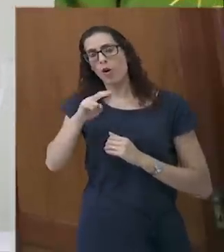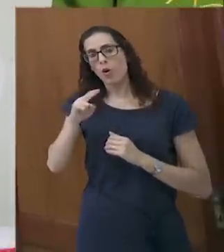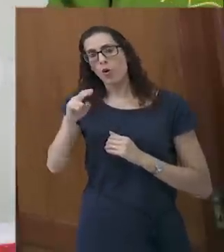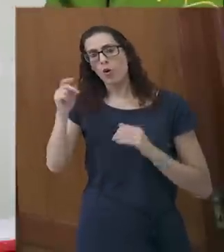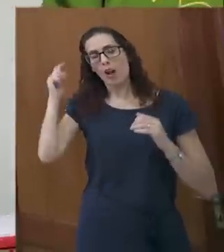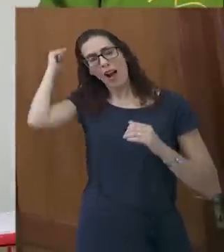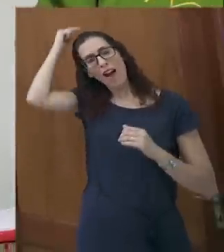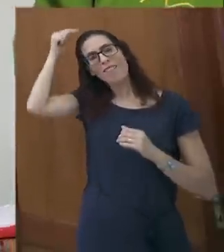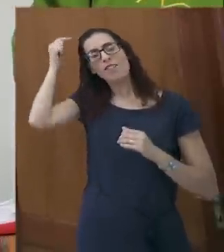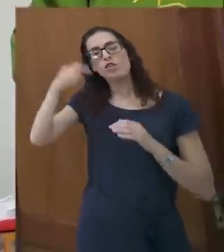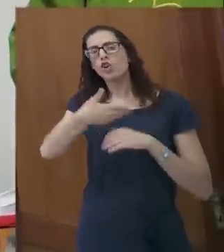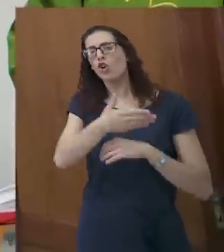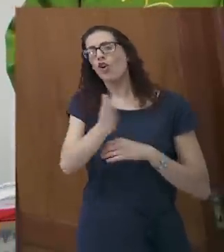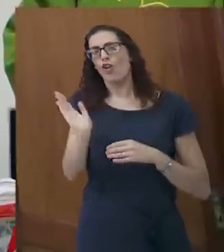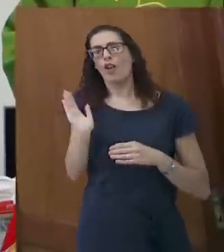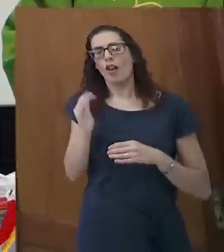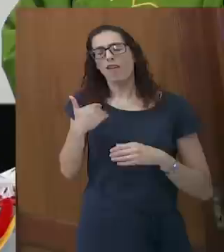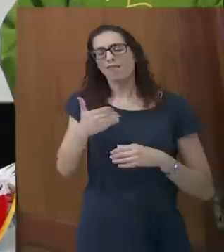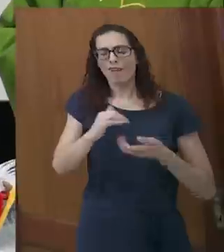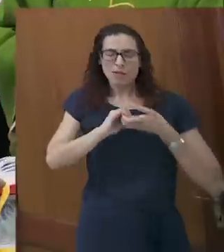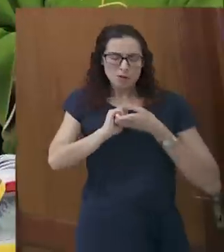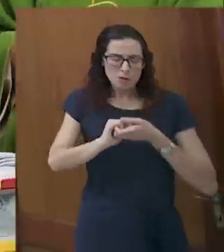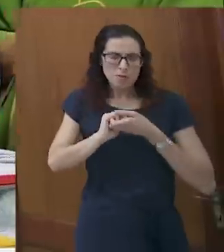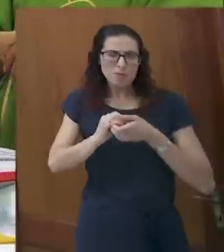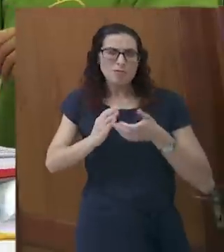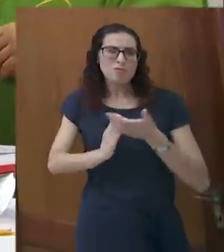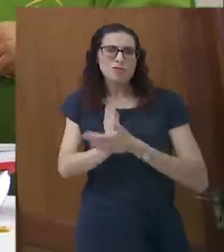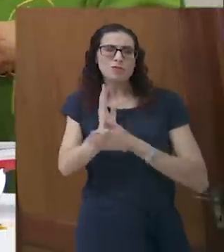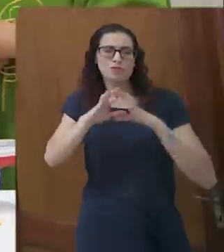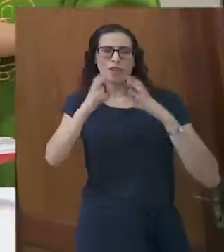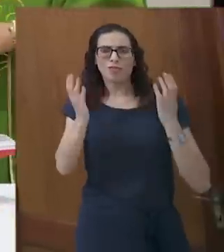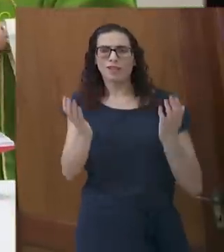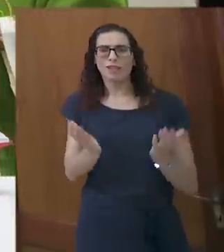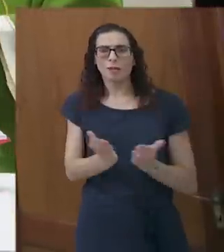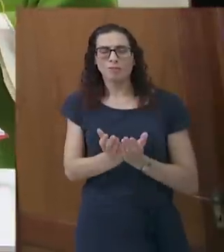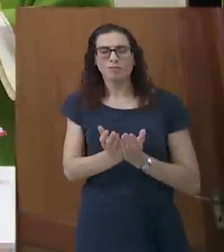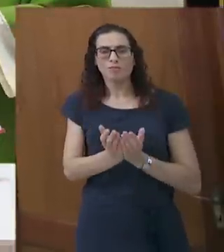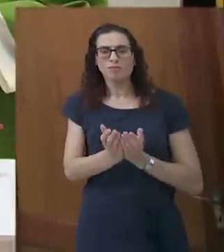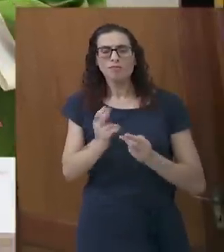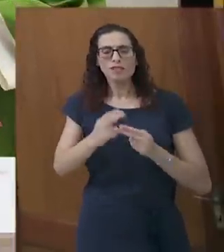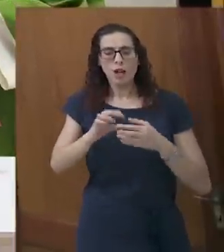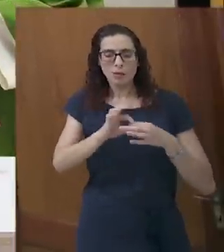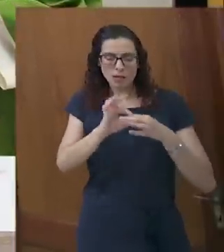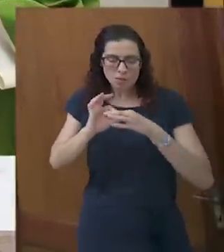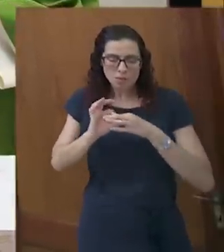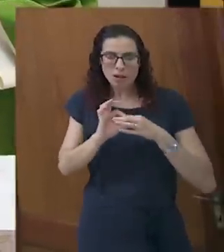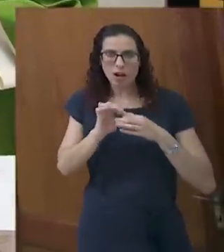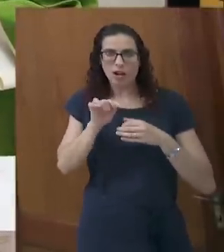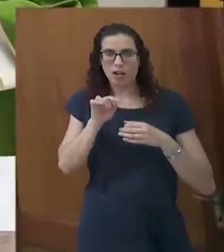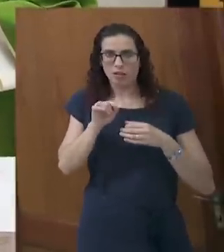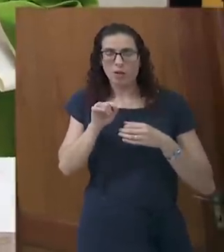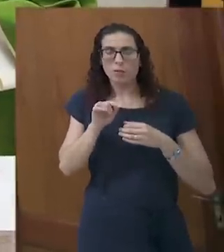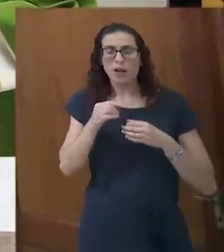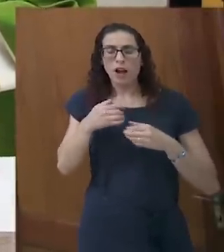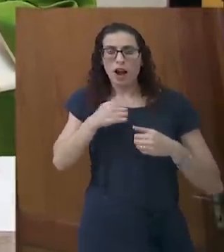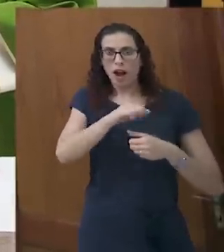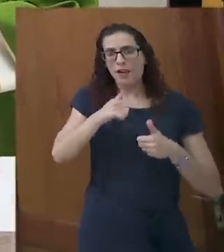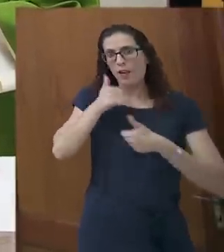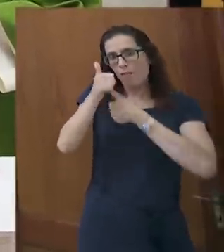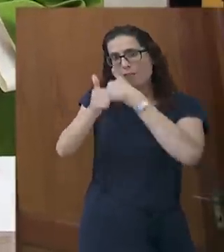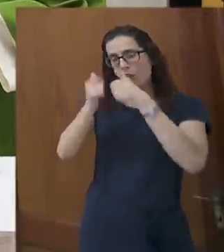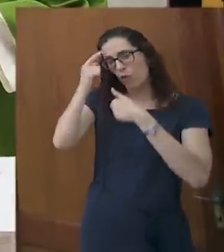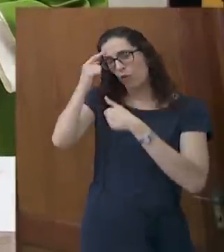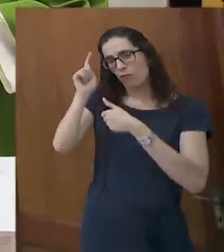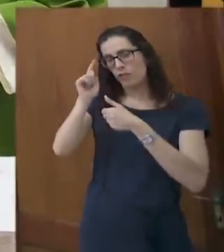kollha, li jiexu fil-ħbiberija tiegħek sa mill-bidu tad-dinja, għameli magħhom infaħruk insebħuk Ġesu